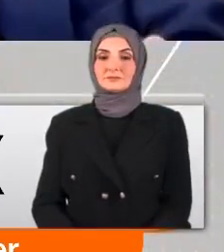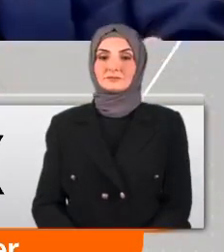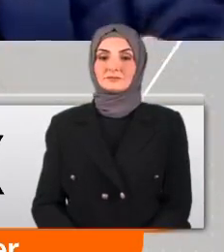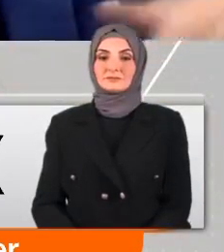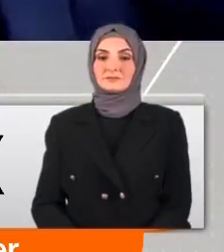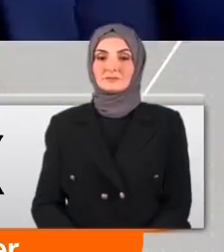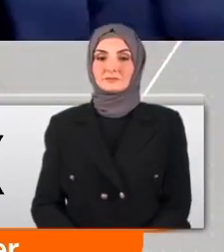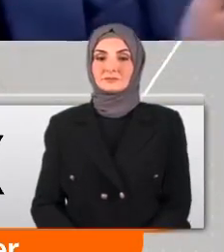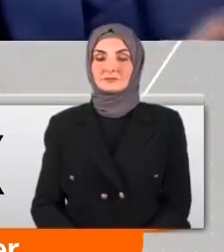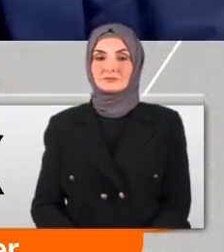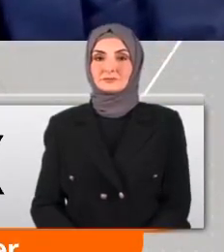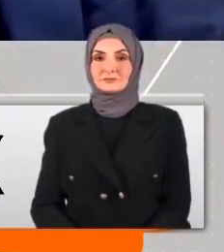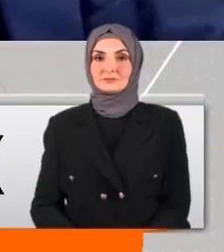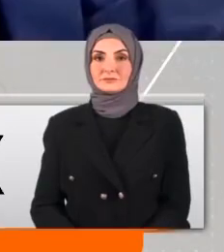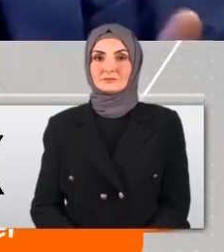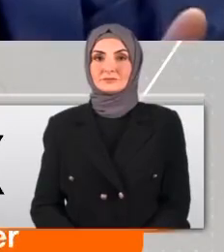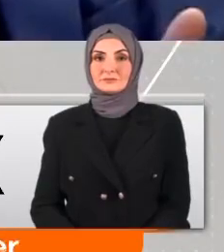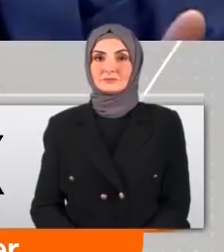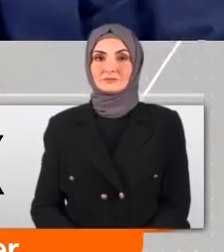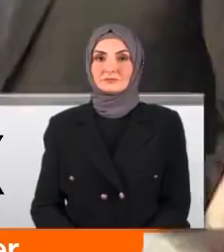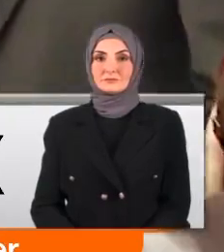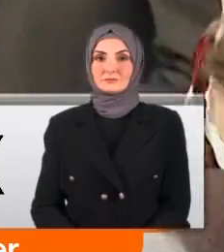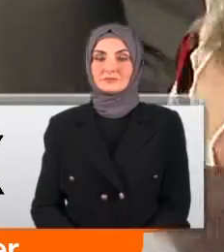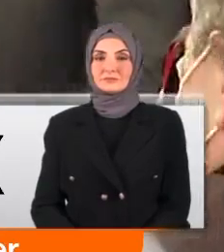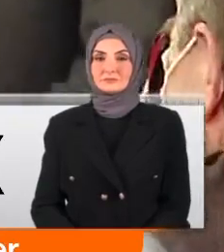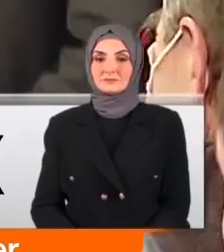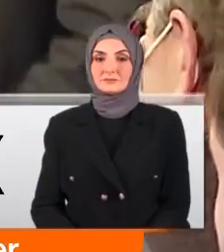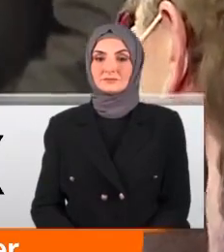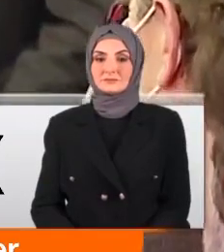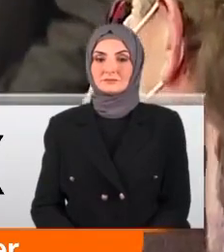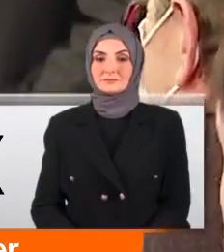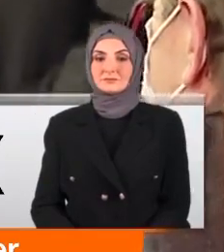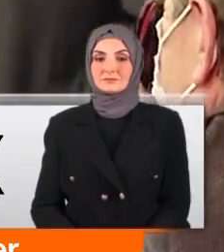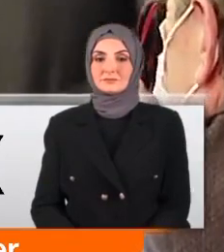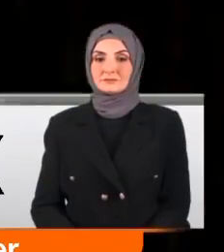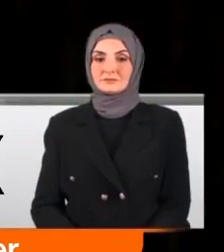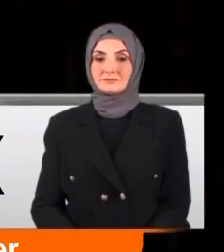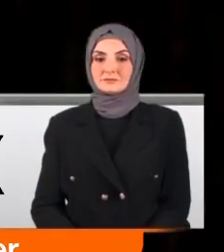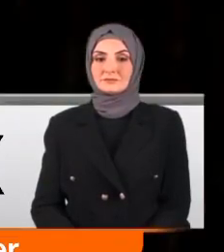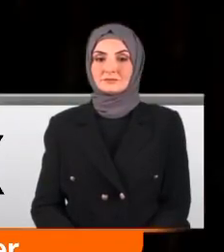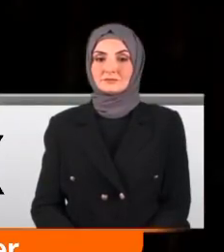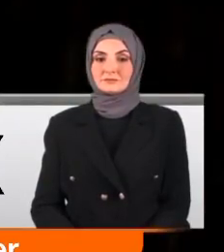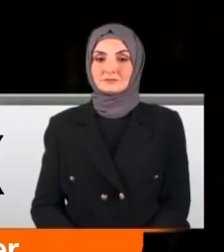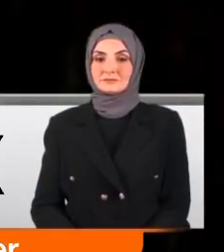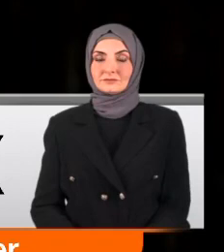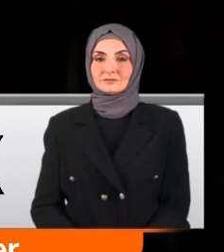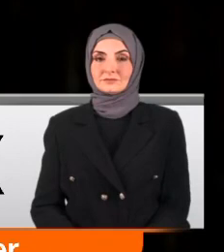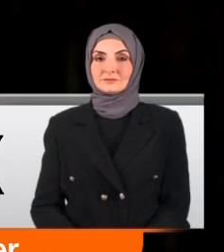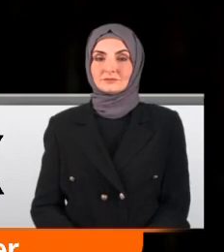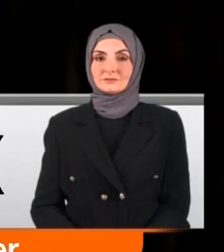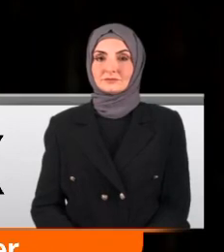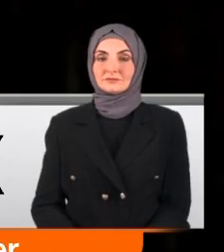Altılı Masa'nın işte Cumhurbaşkanı adayı olarak ortaya çıkan Kılıçdaroğlu desteklenecek bir adaydır. Biz bu tutumu